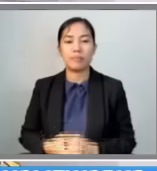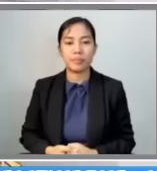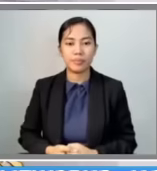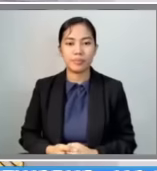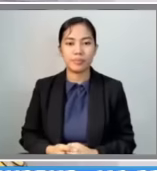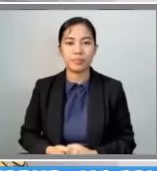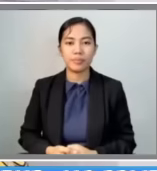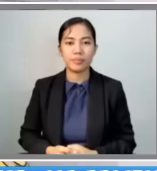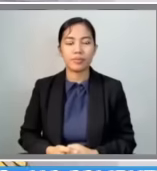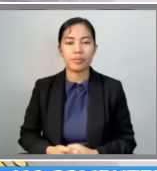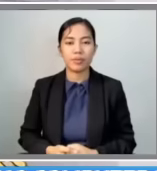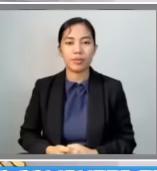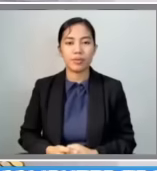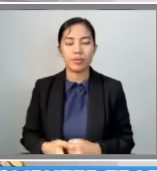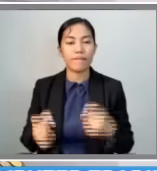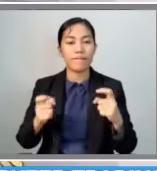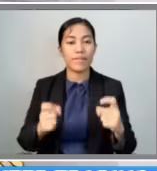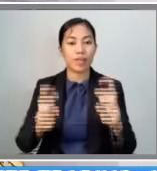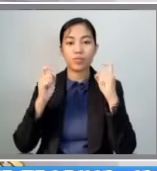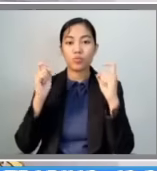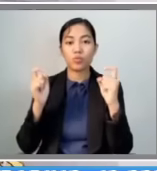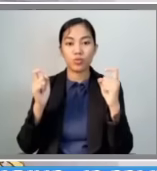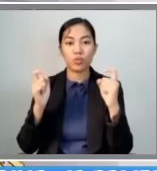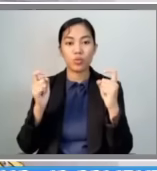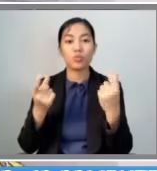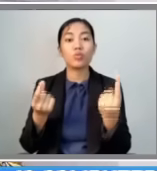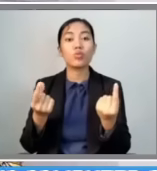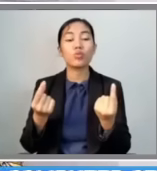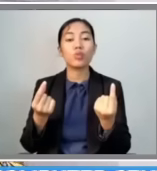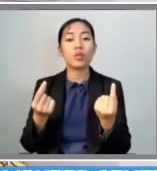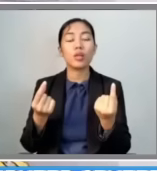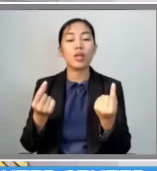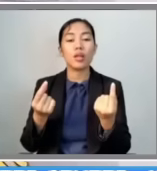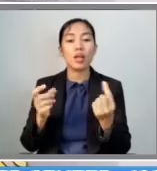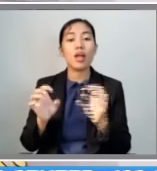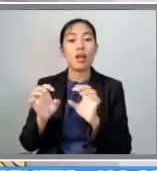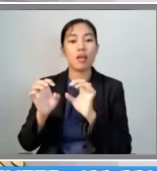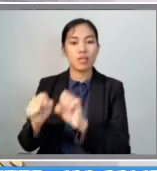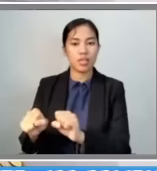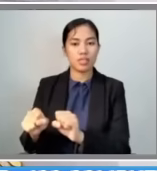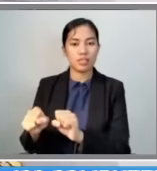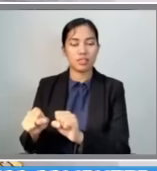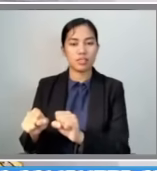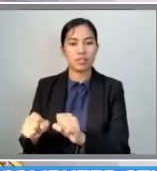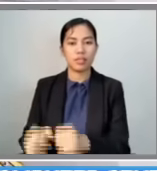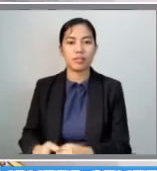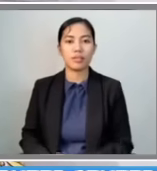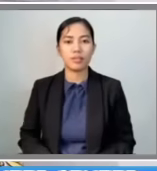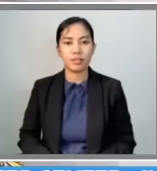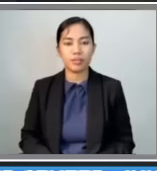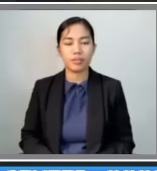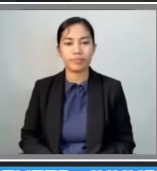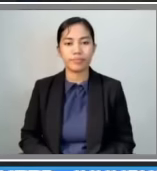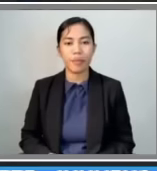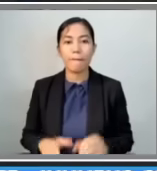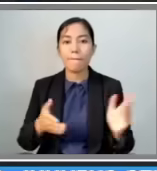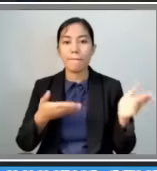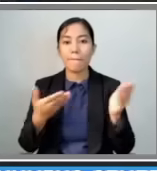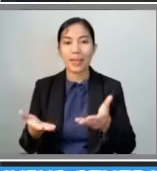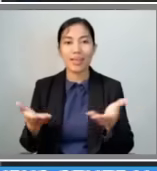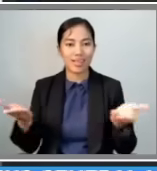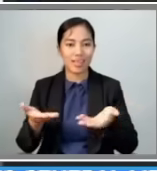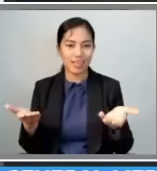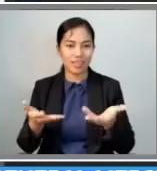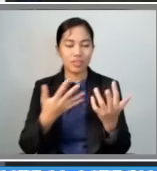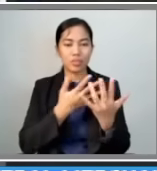agad-agad, inaresto ng ating mga follow-up at dinala dito sa presinto. Kwento ng